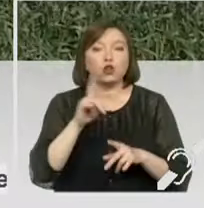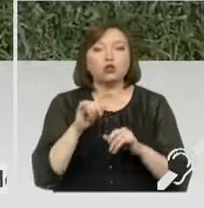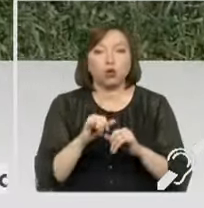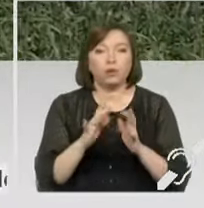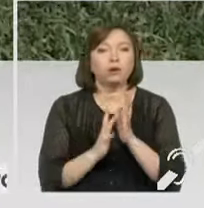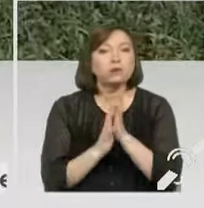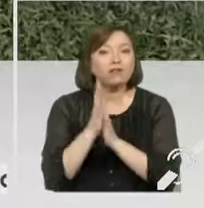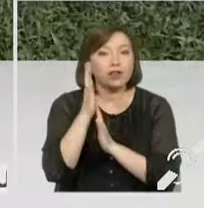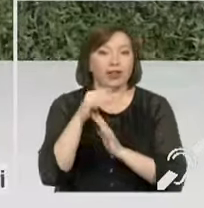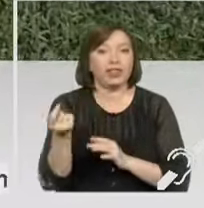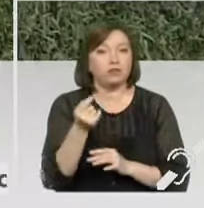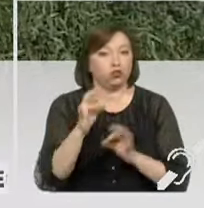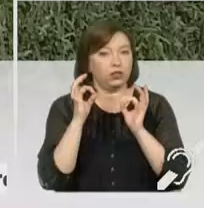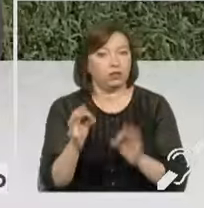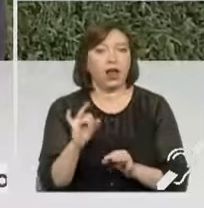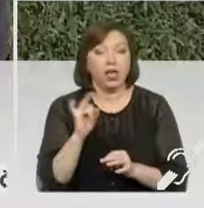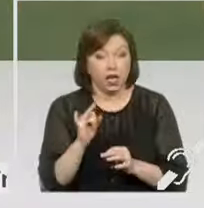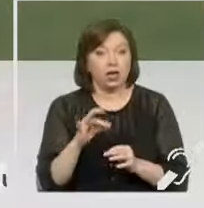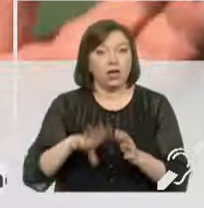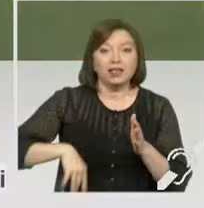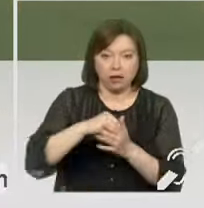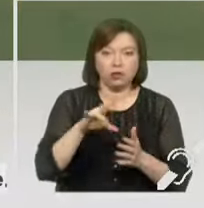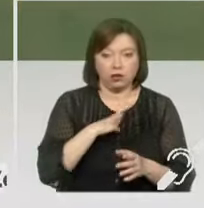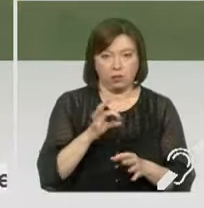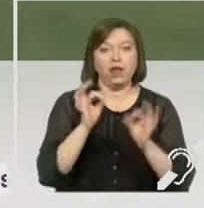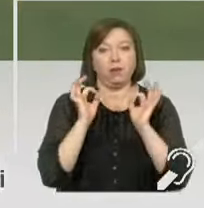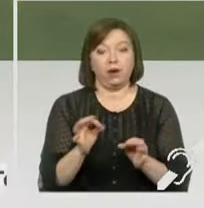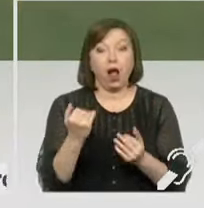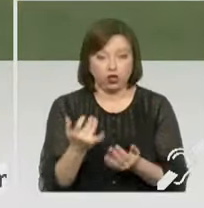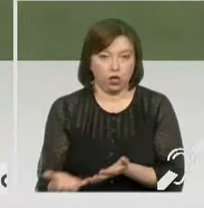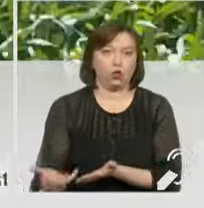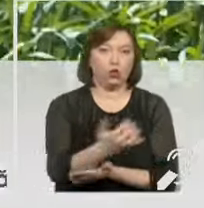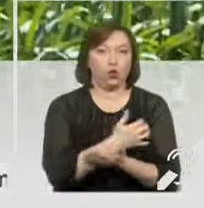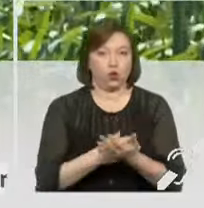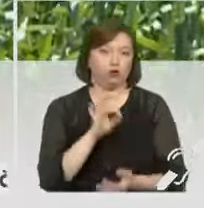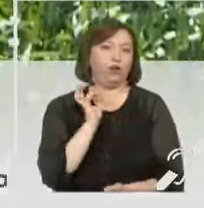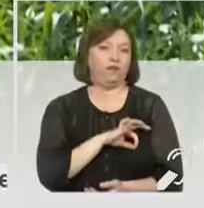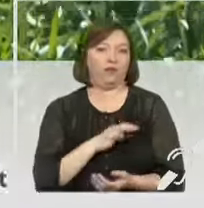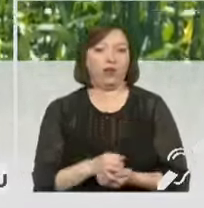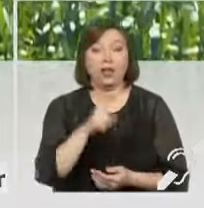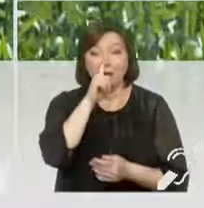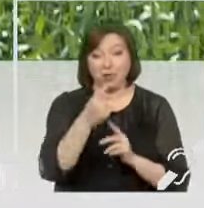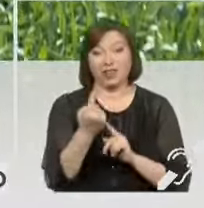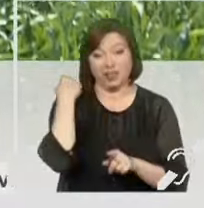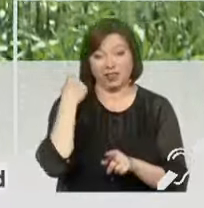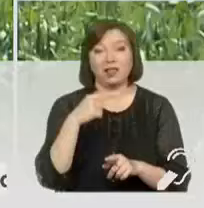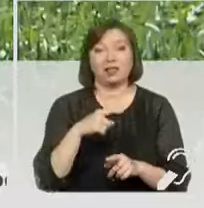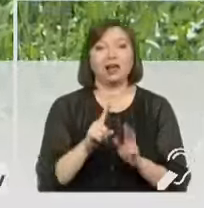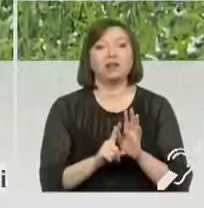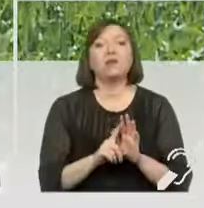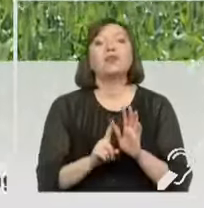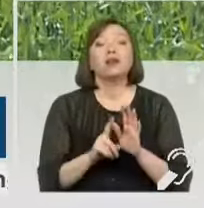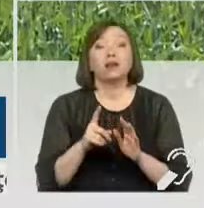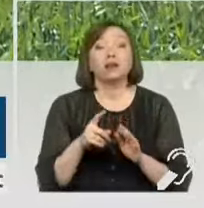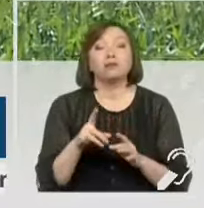crește productivitatea și investițiile au fost pe măsură, iar acum culege roadele muncii. Cu o lună și jumătate înaintea secerișului,